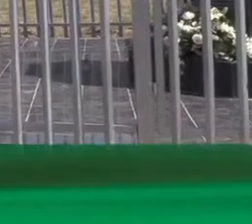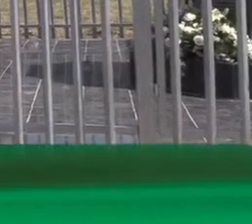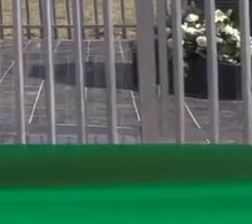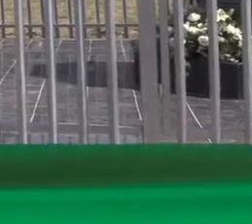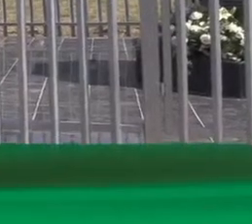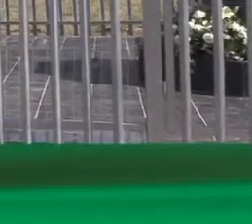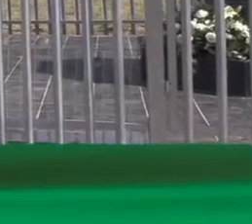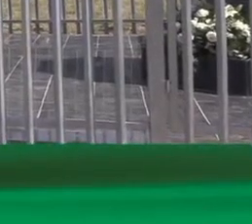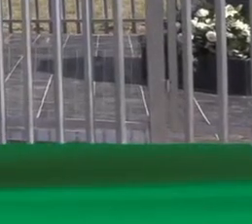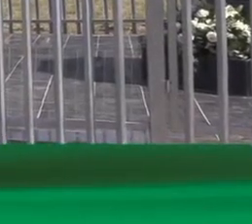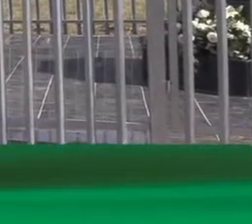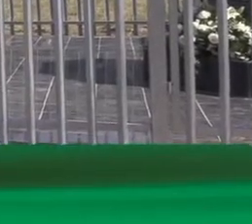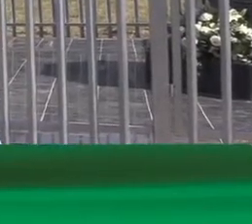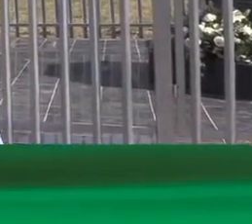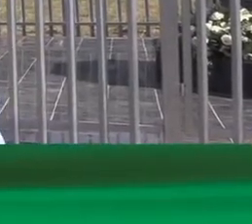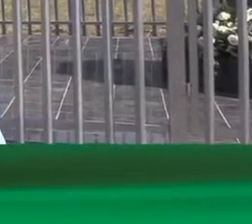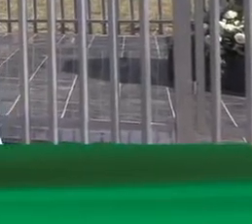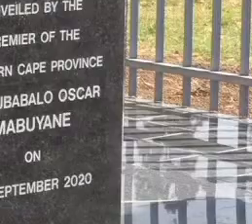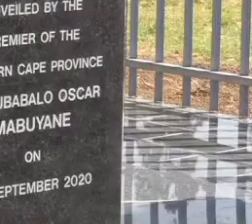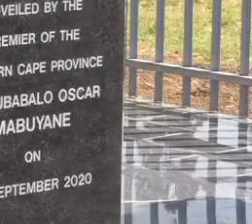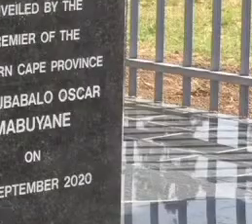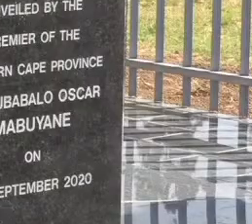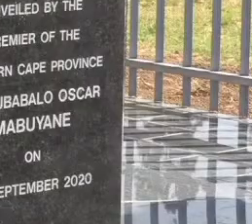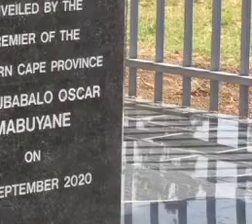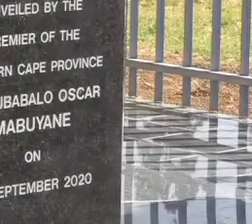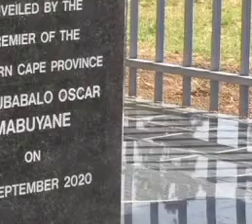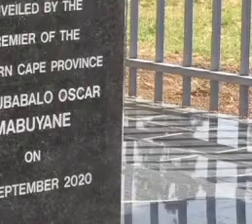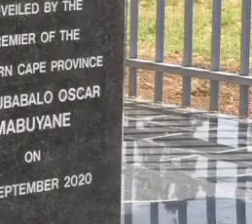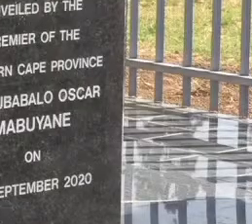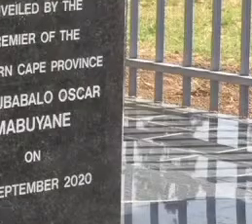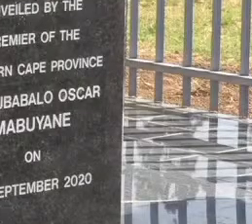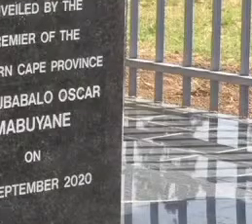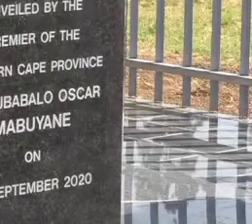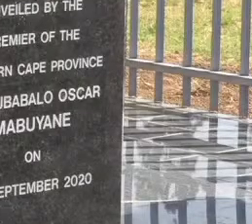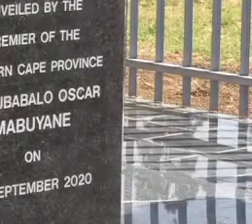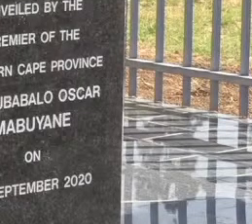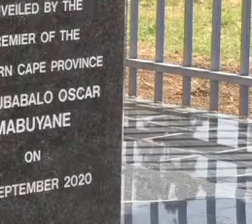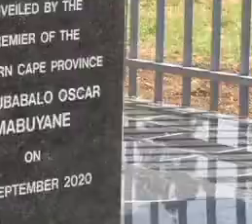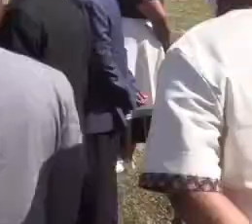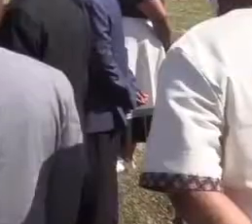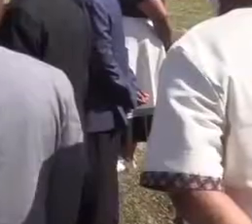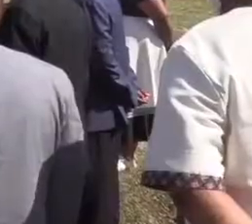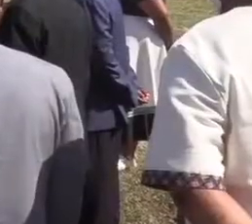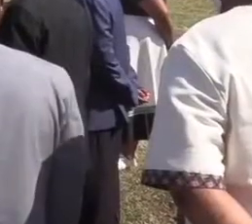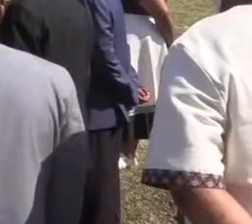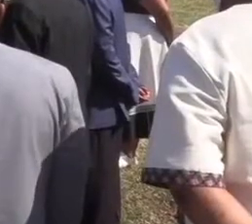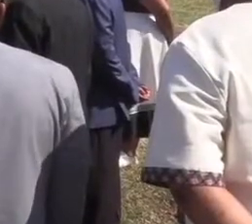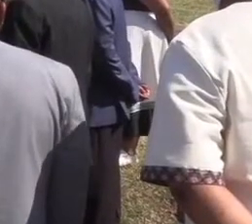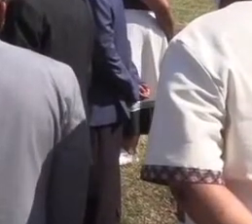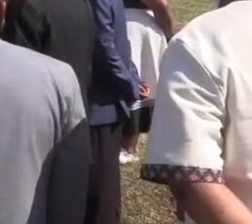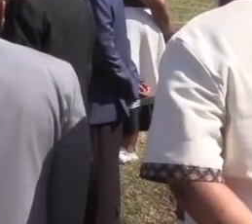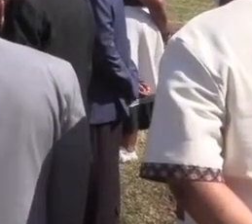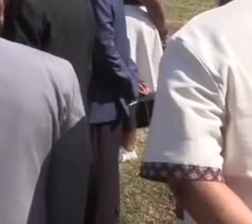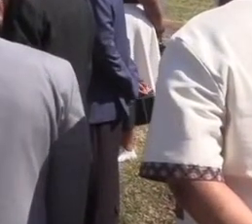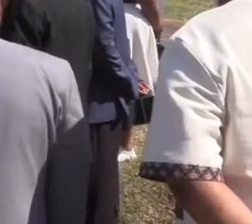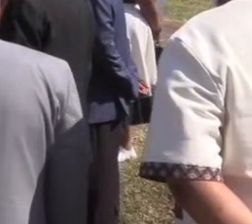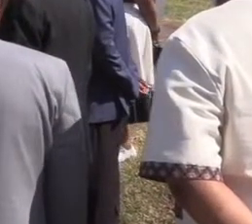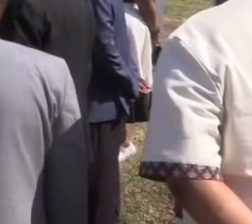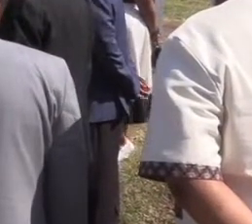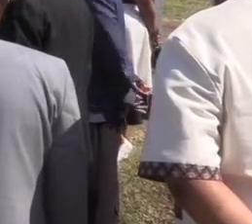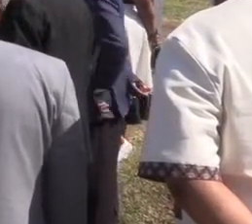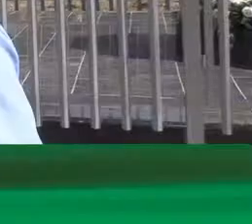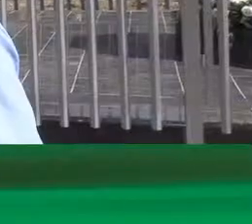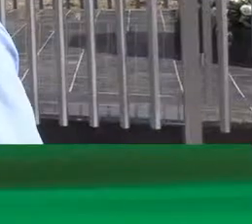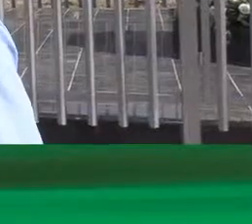Siyabulela ke le nyweba yele monument eyenziwe liphondo kodwa ke njengefamily yaka Dr. James Chalata sifuna